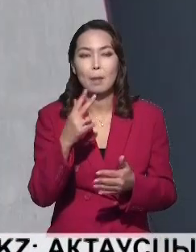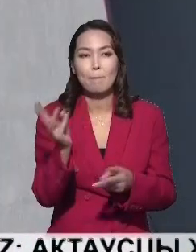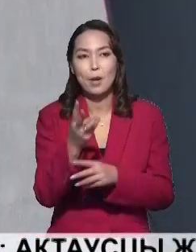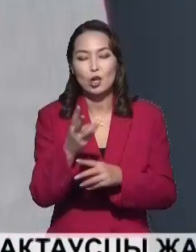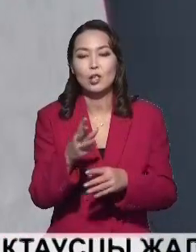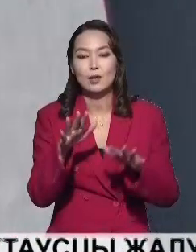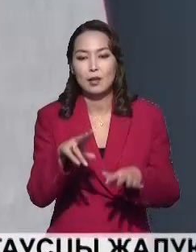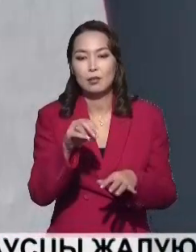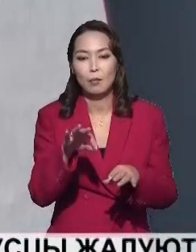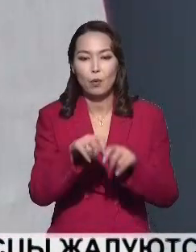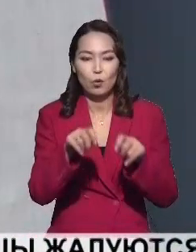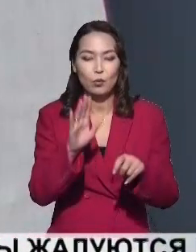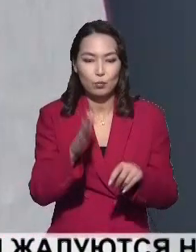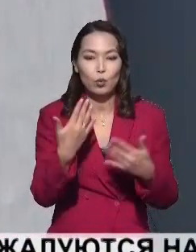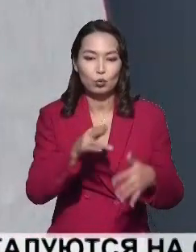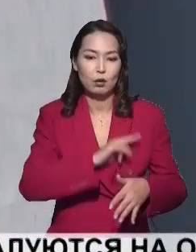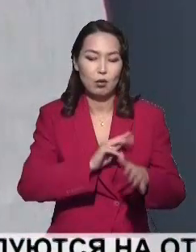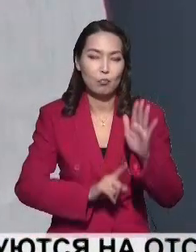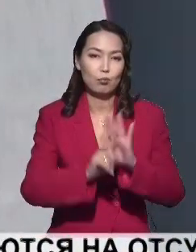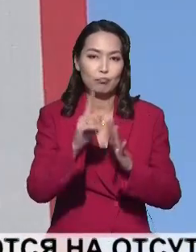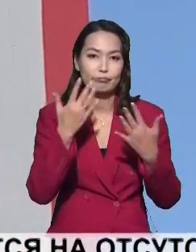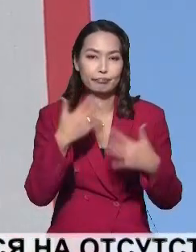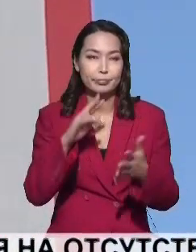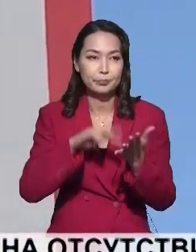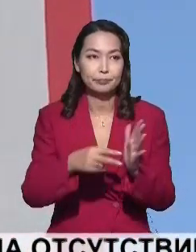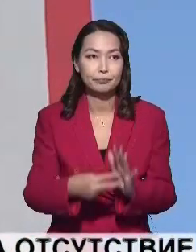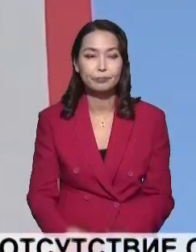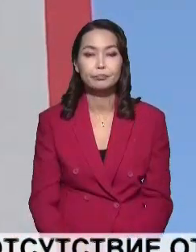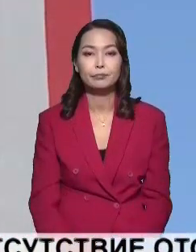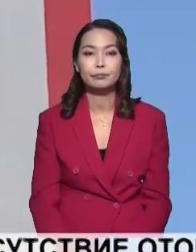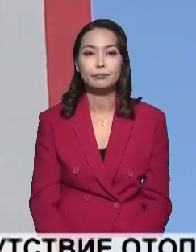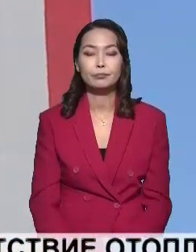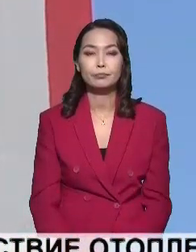Работа в этом направлении уже начата. Аман Танатаров, Олег Федоров, Астана Таймс.